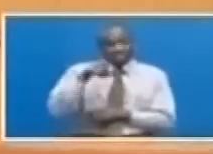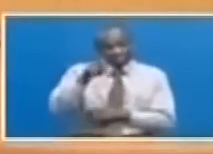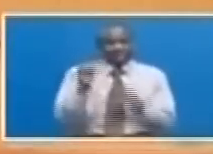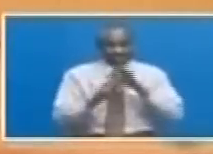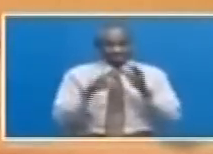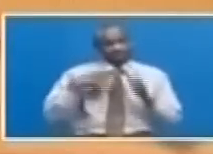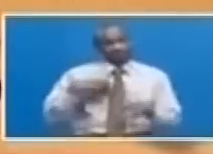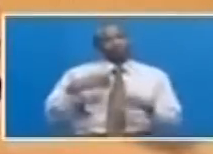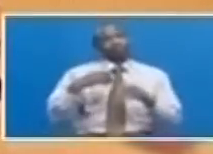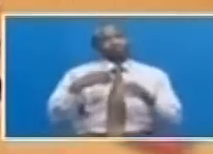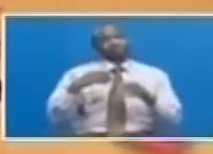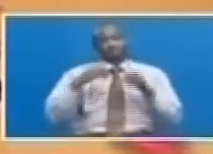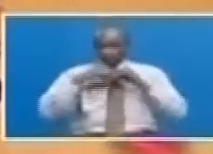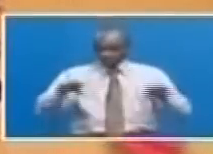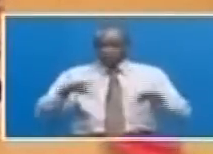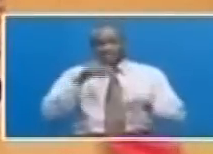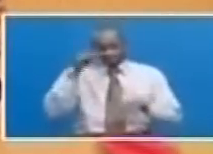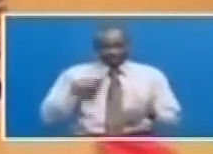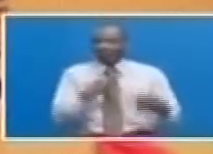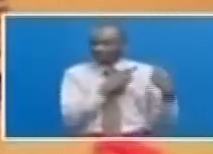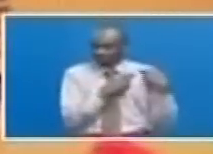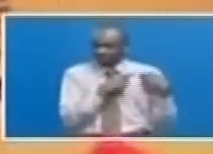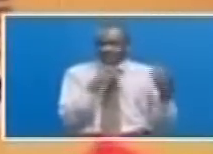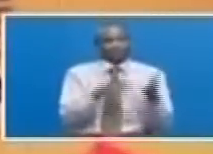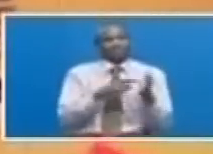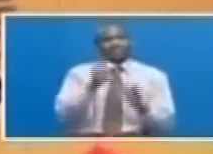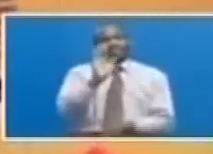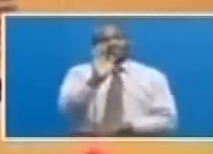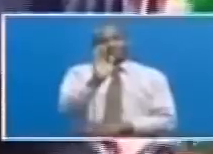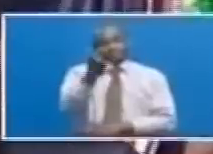Waiguru wanatakiwa kuwajibika kutokana na makosa hayo.